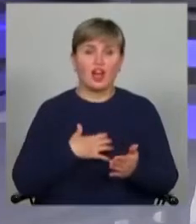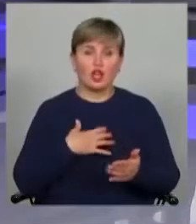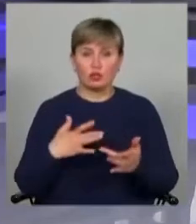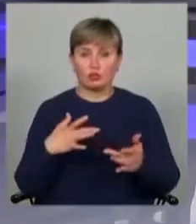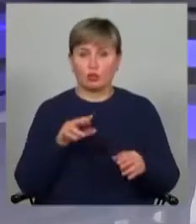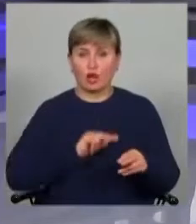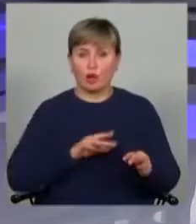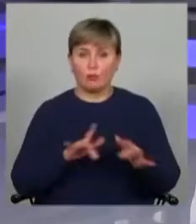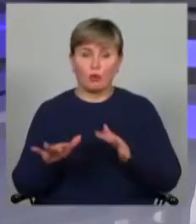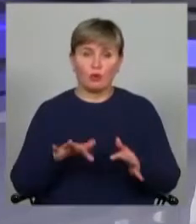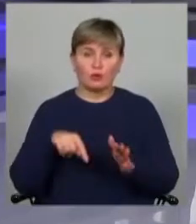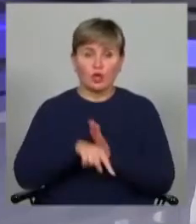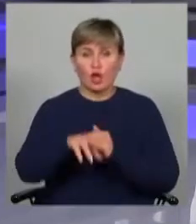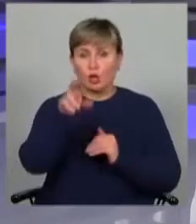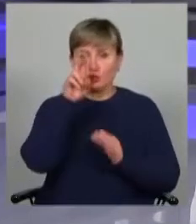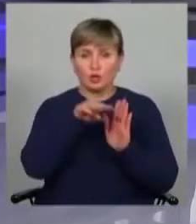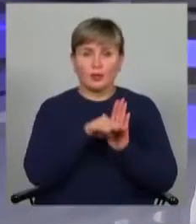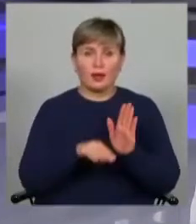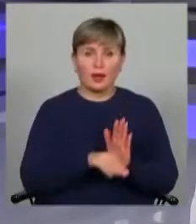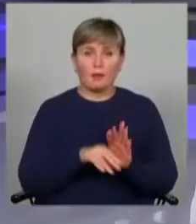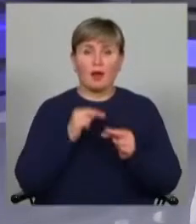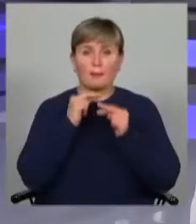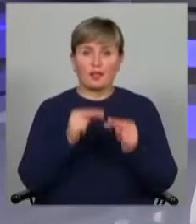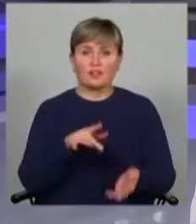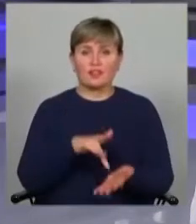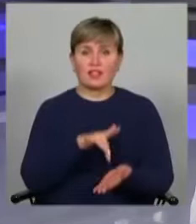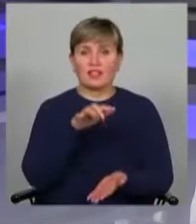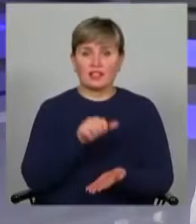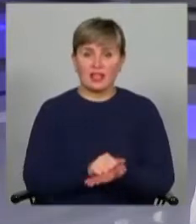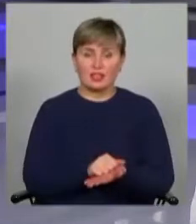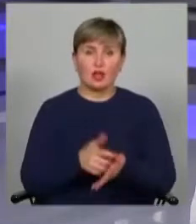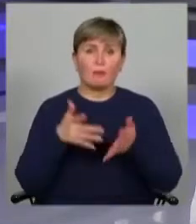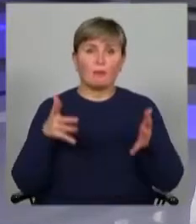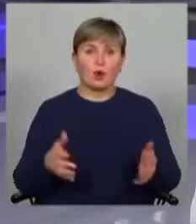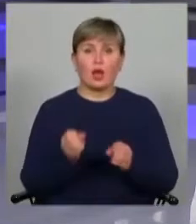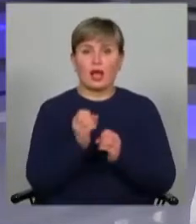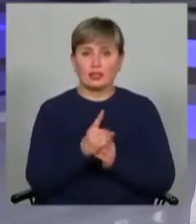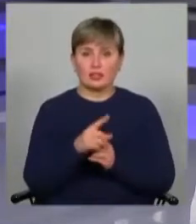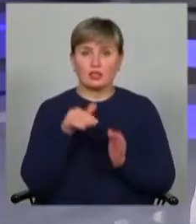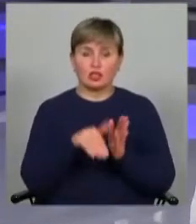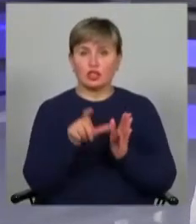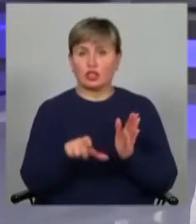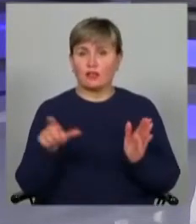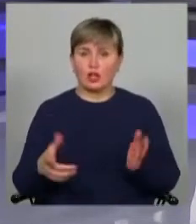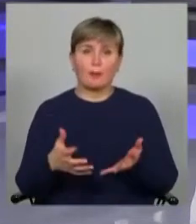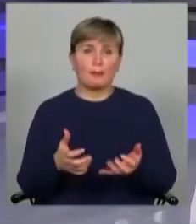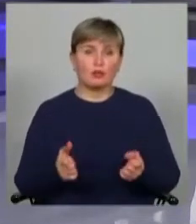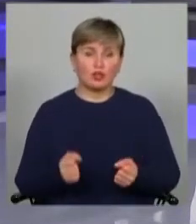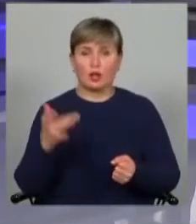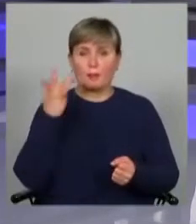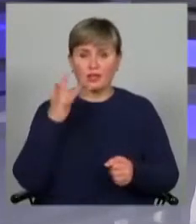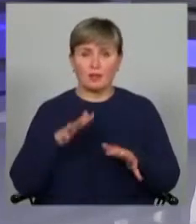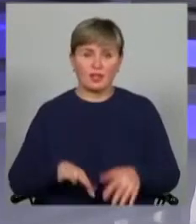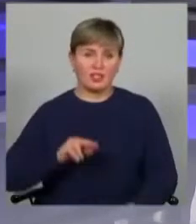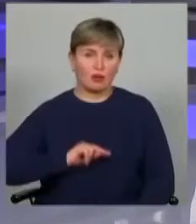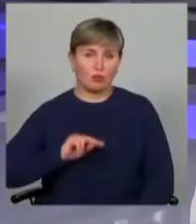деле сыграли и государственные программы. Обратившись в центр занятости, более 11 тысяч человек получили постоянное